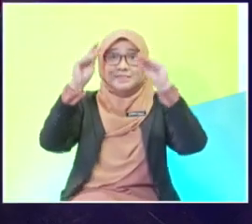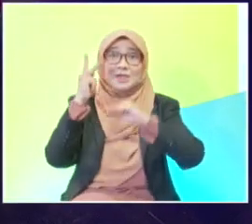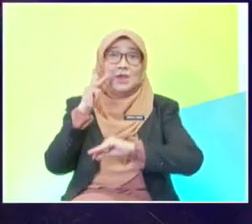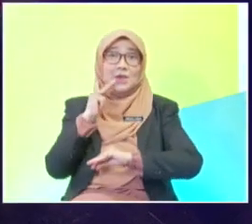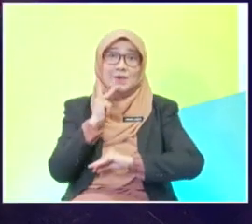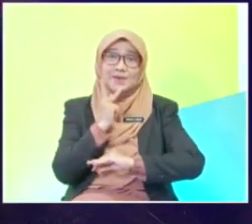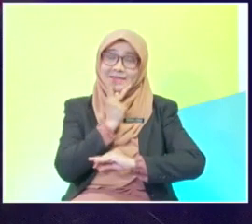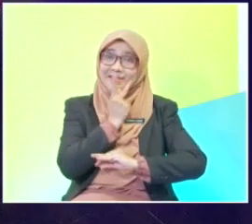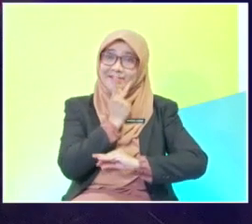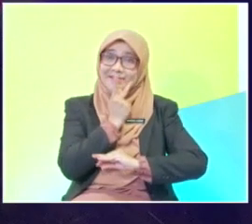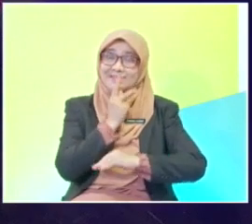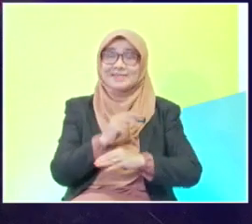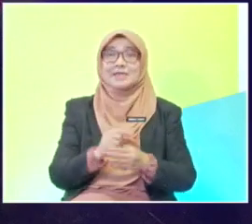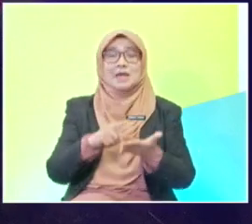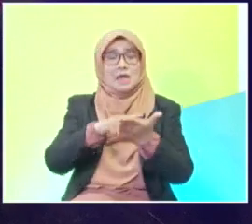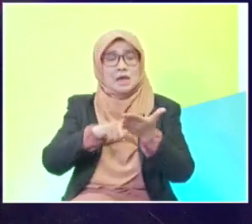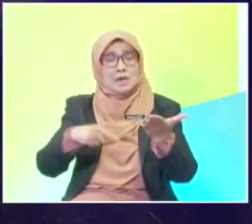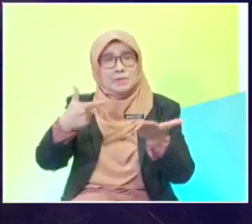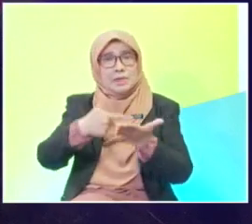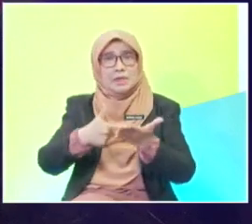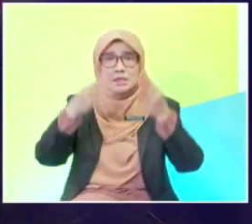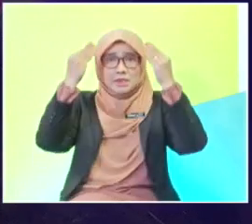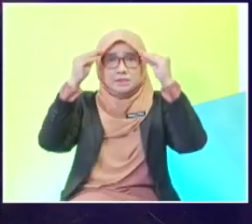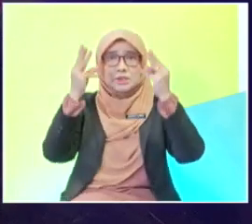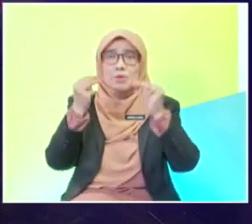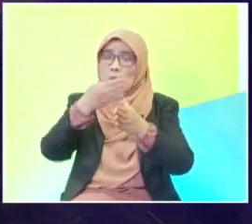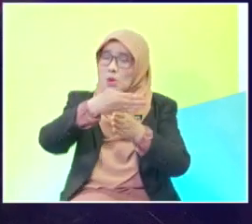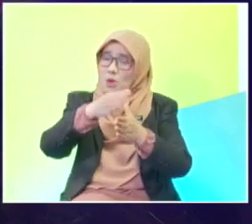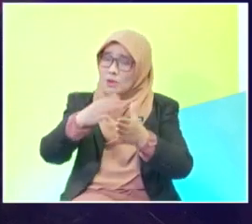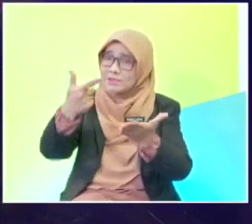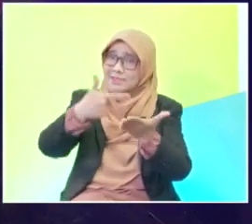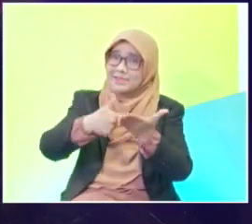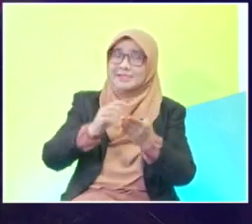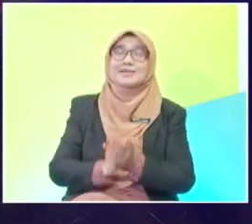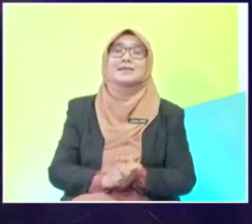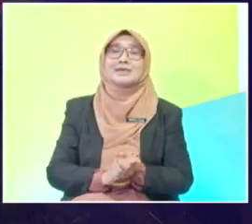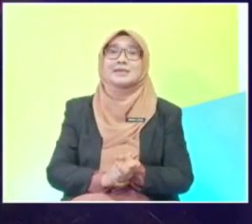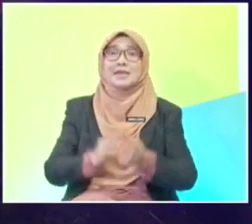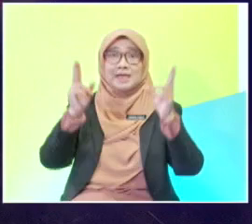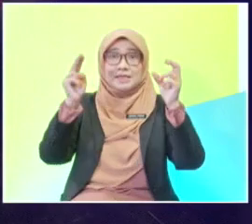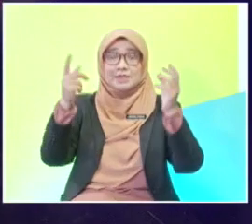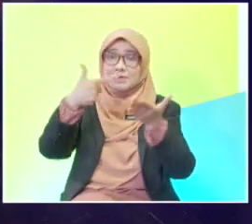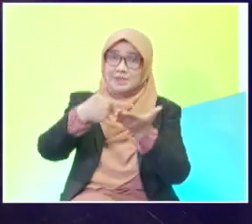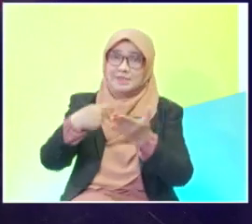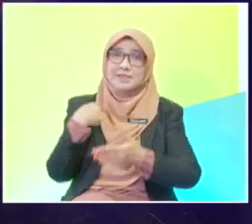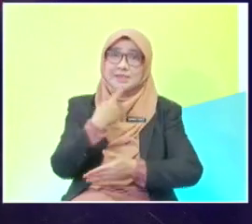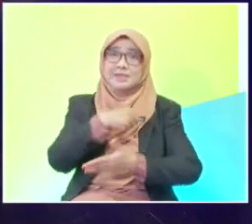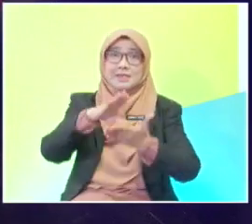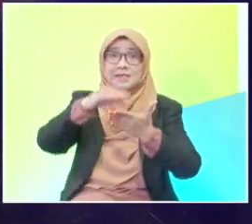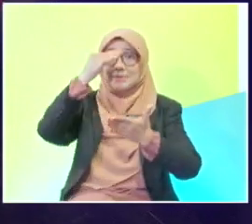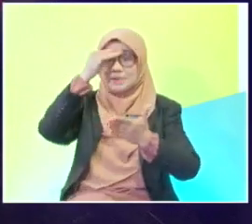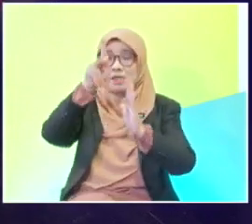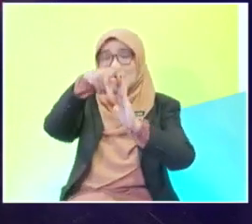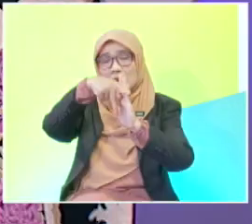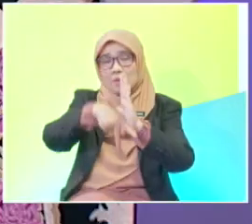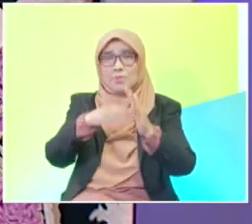Nisa. Cikgu, apa lagi cikgu nak kongsi dengan kita mengenai kesihatan kita ni, cikgu? Okey, baik. Untuk tajuk yang seterusnya ini kita akan lihat pula pertahanan